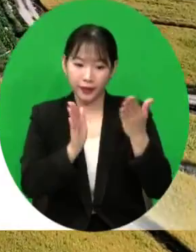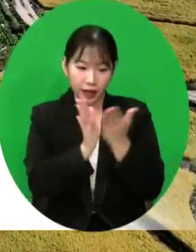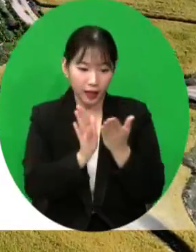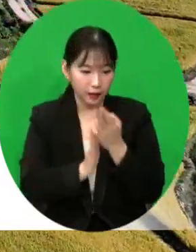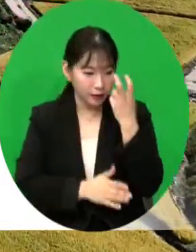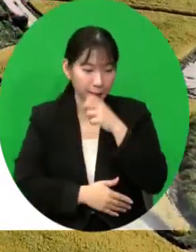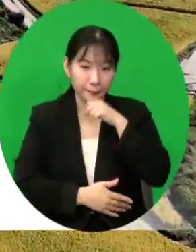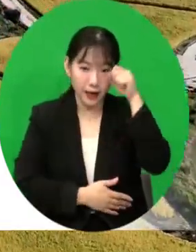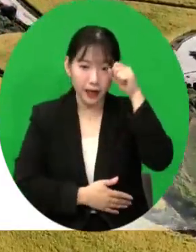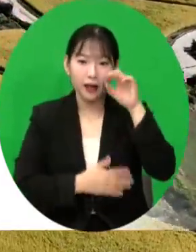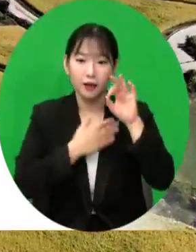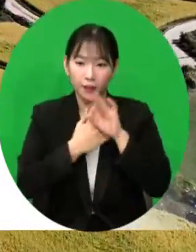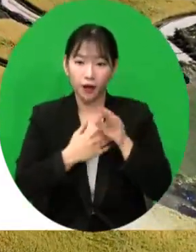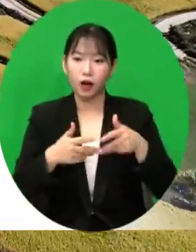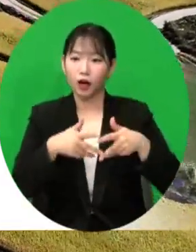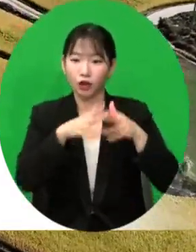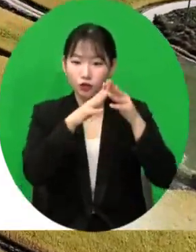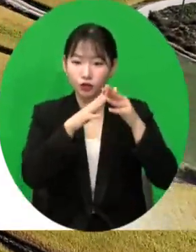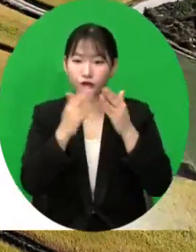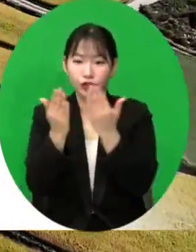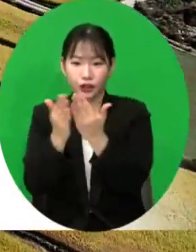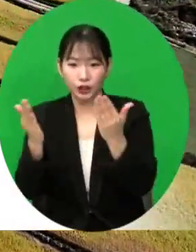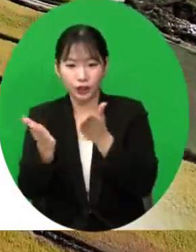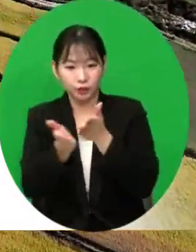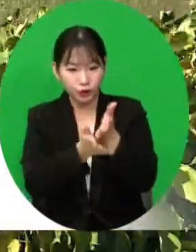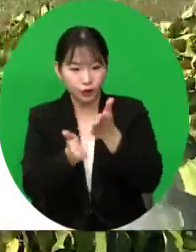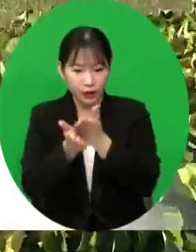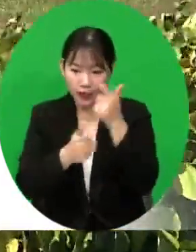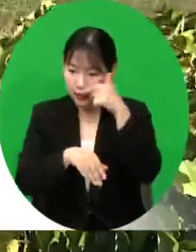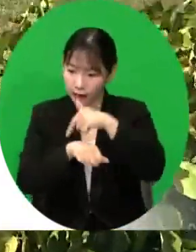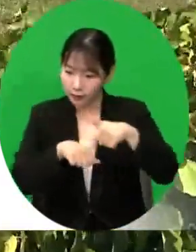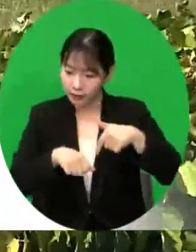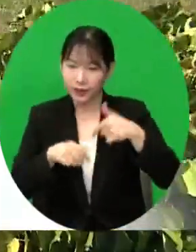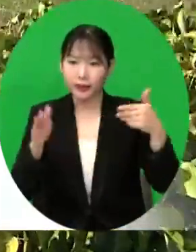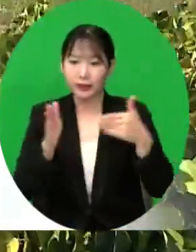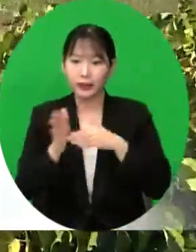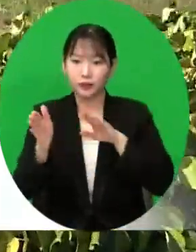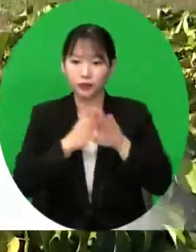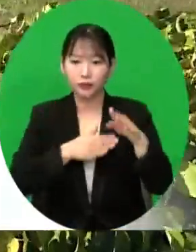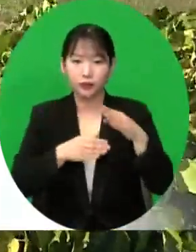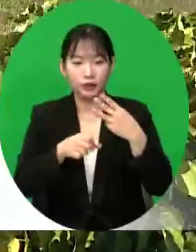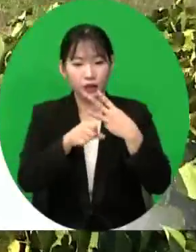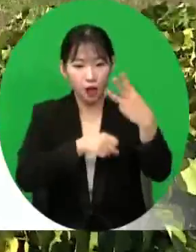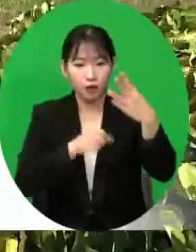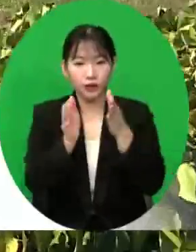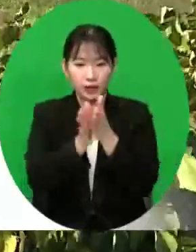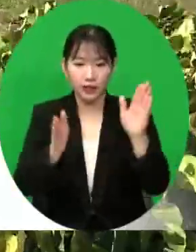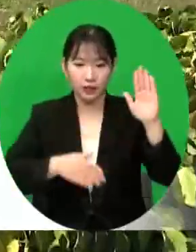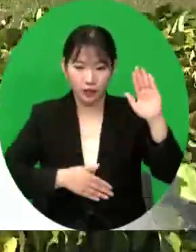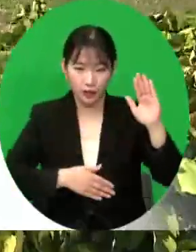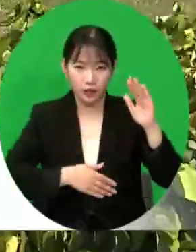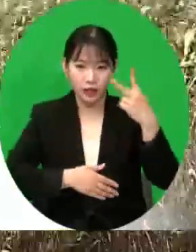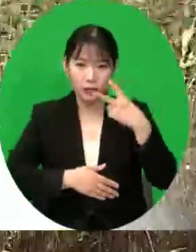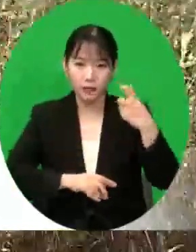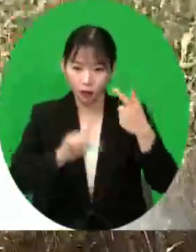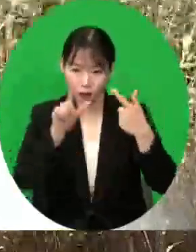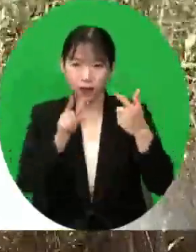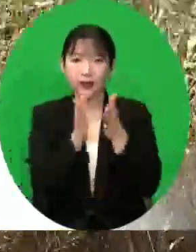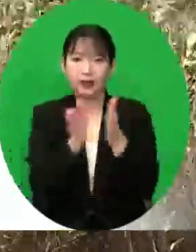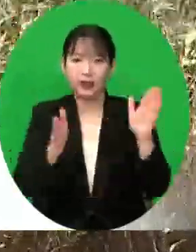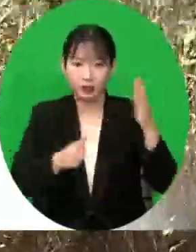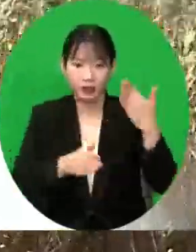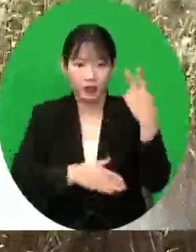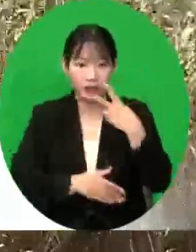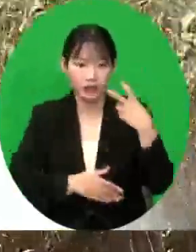조사를 통과하면 건축과 전시 분야 실시 서계를 마친 뒤 2026년에 착공돼 2029년 박물관